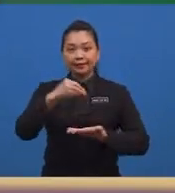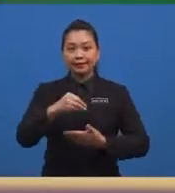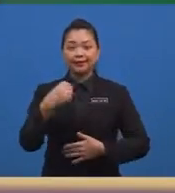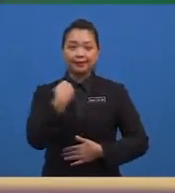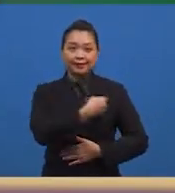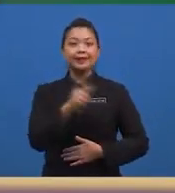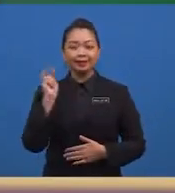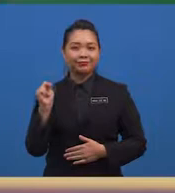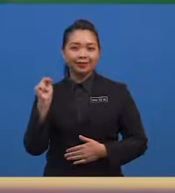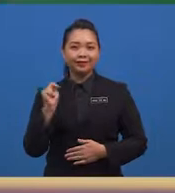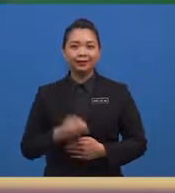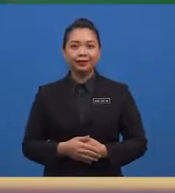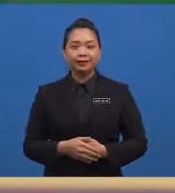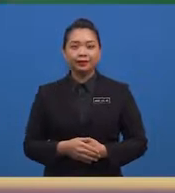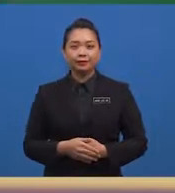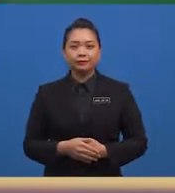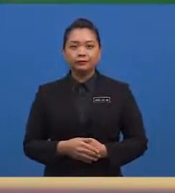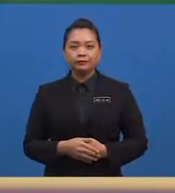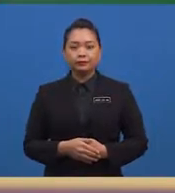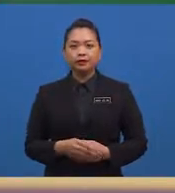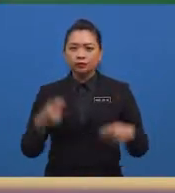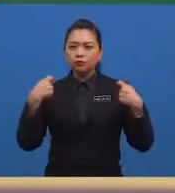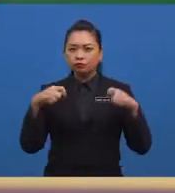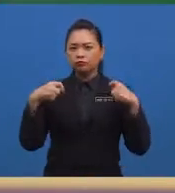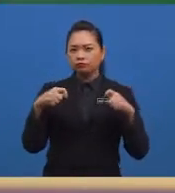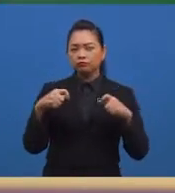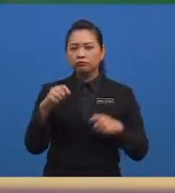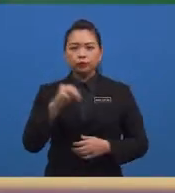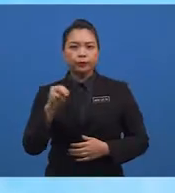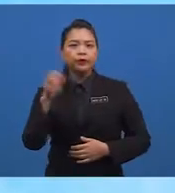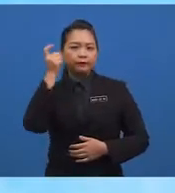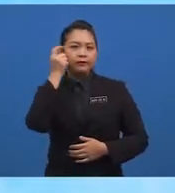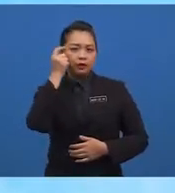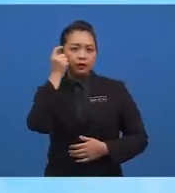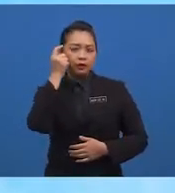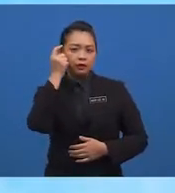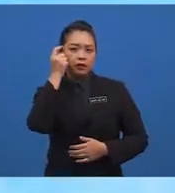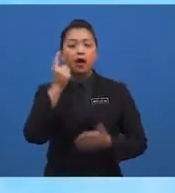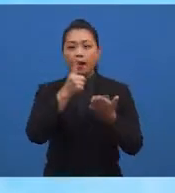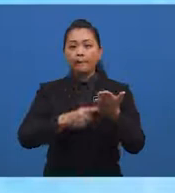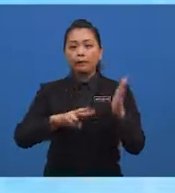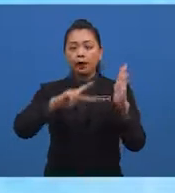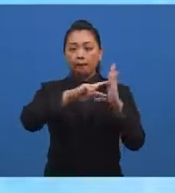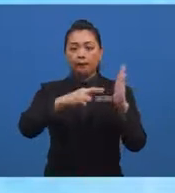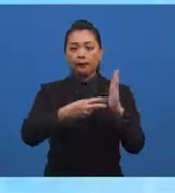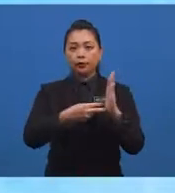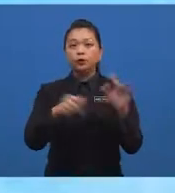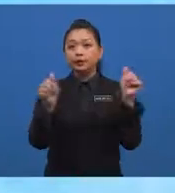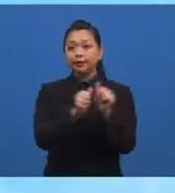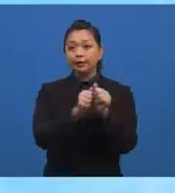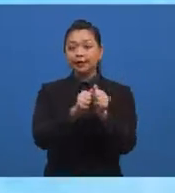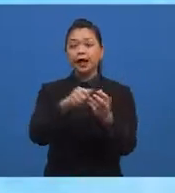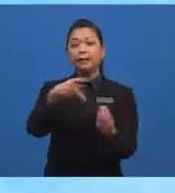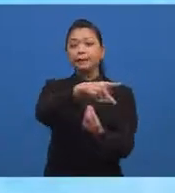nanti. Cuba murid-murid berfikir sejenak. Apa yang dimaksudkan dengan perimeter?